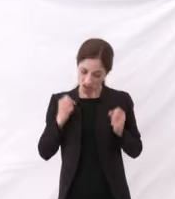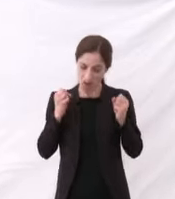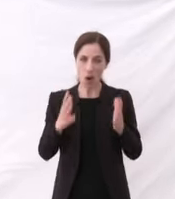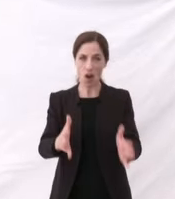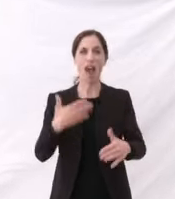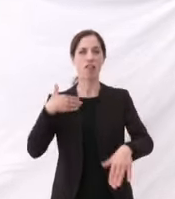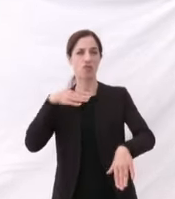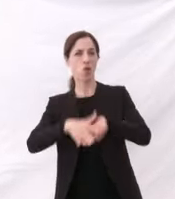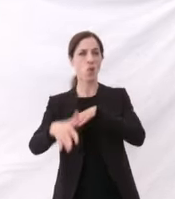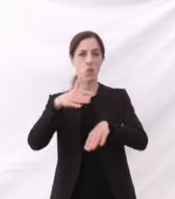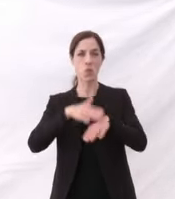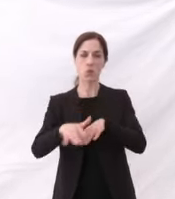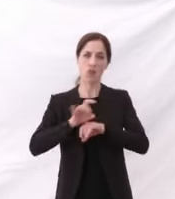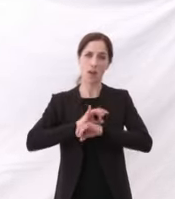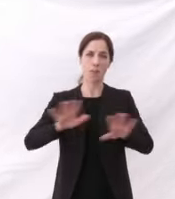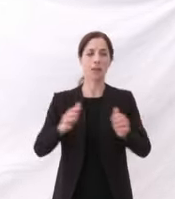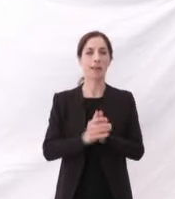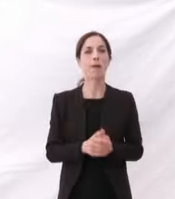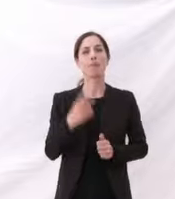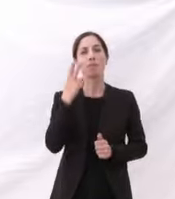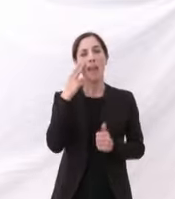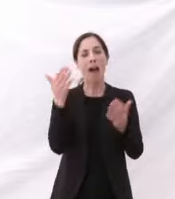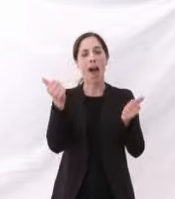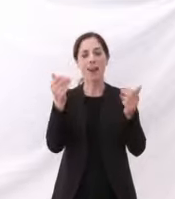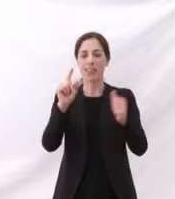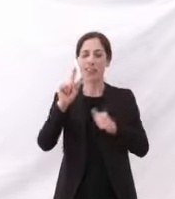tutti, arrivederci a tutti.